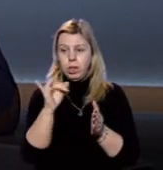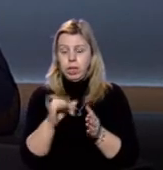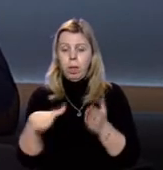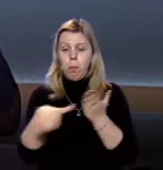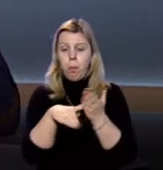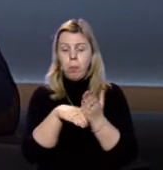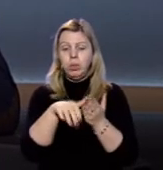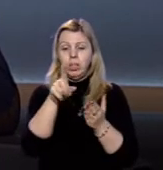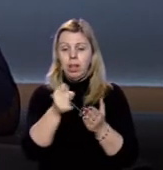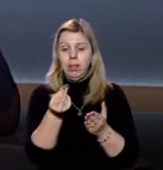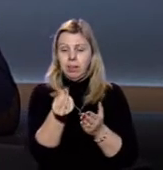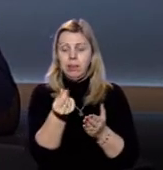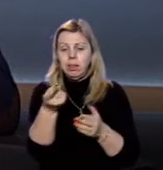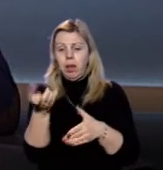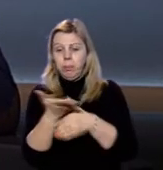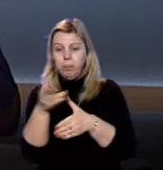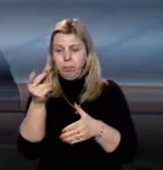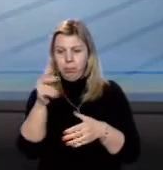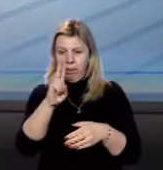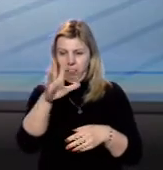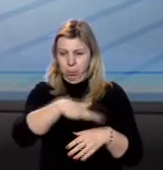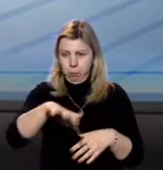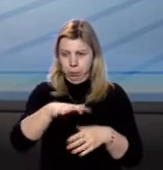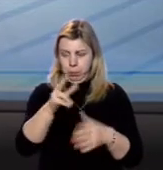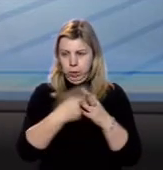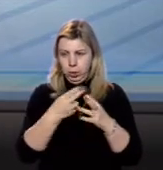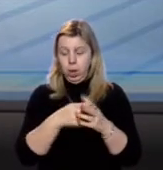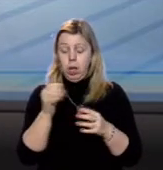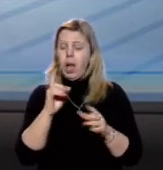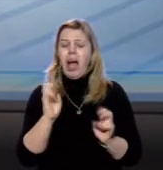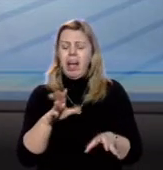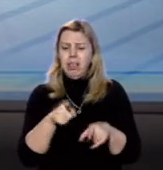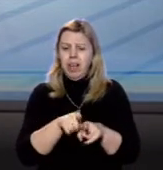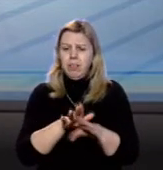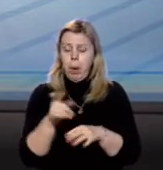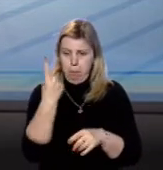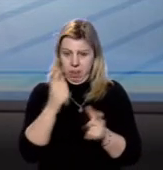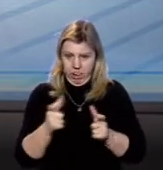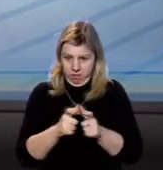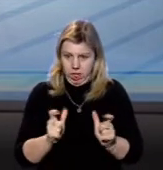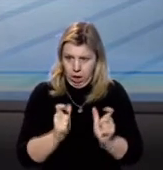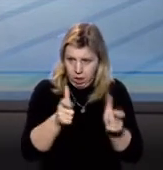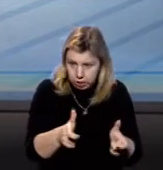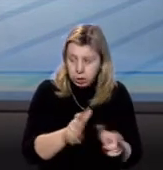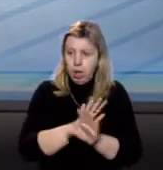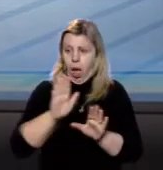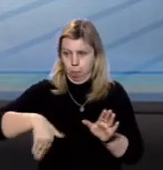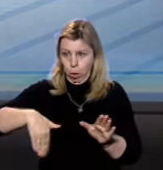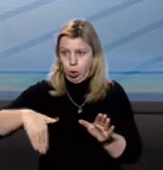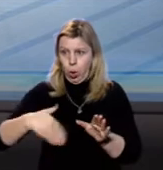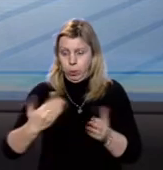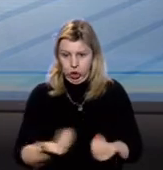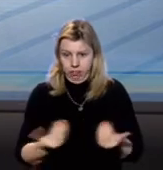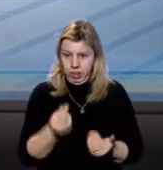відповідну монетизовану пільгу чи субсидію. А як це відбувається? Тобто спочатку приходить людині квитанція, потім вже надходять ці